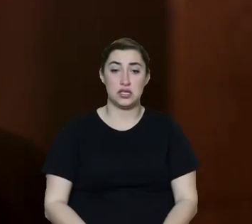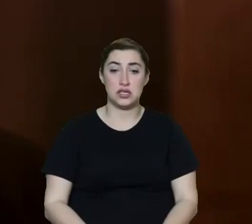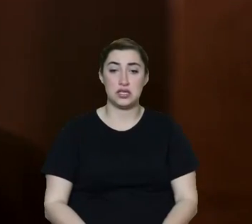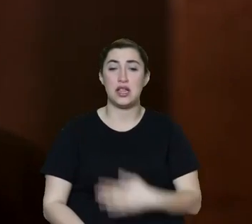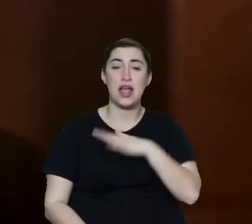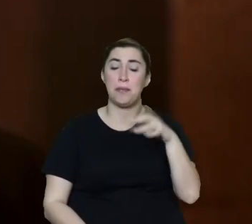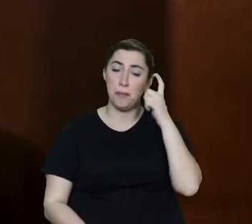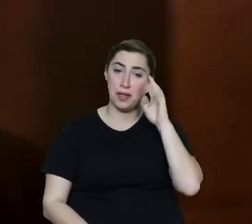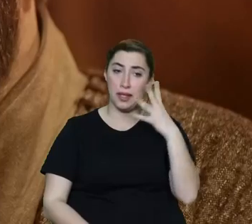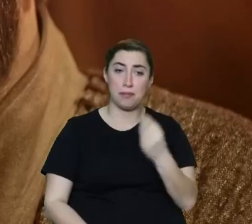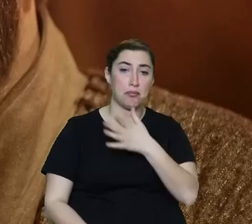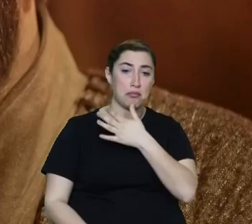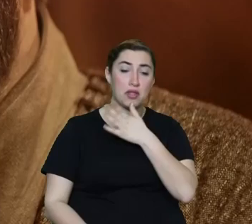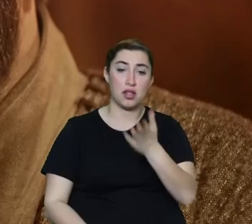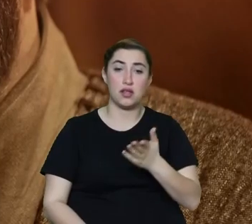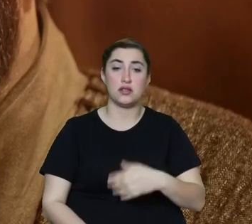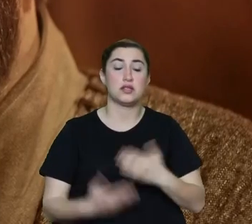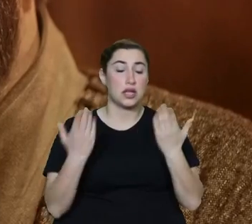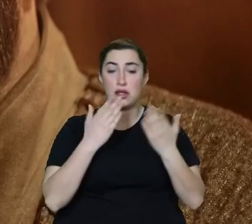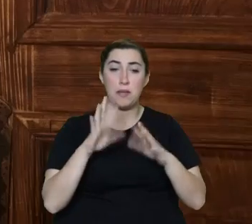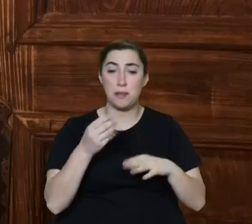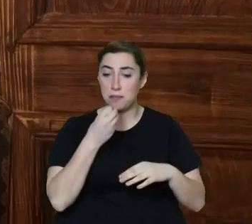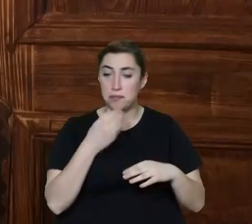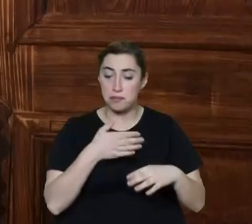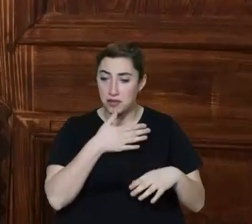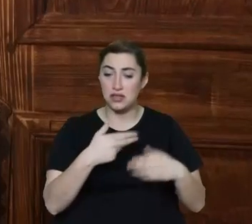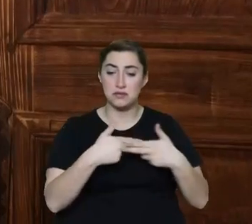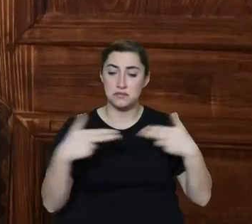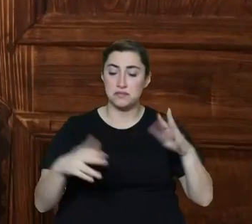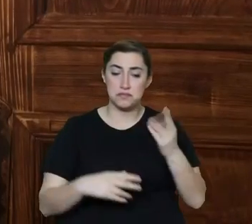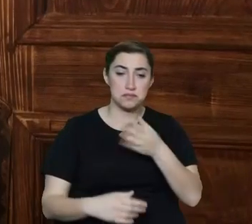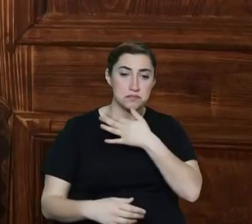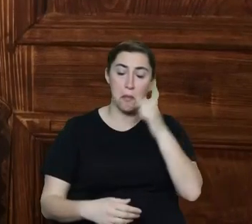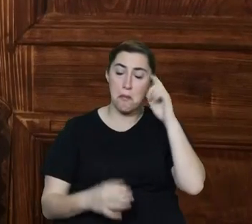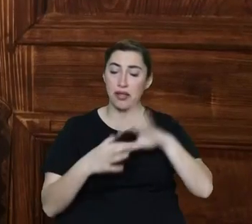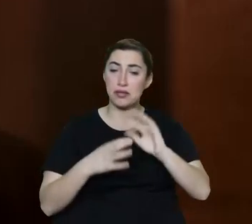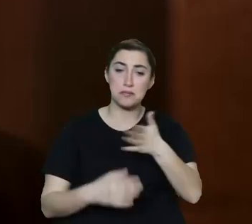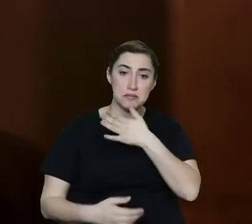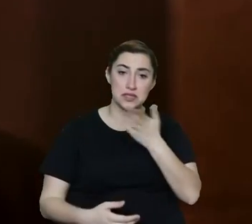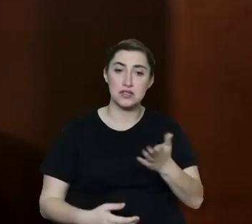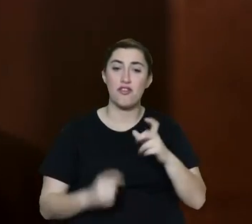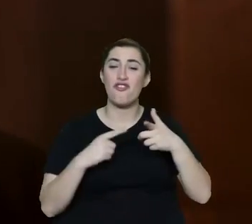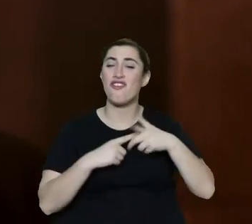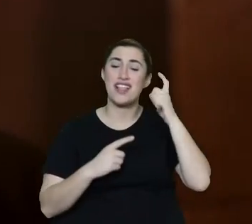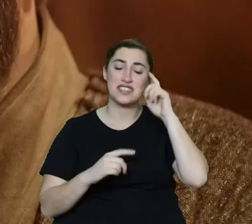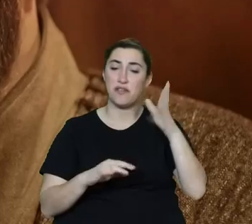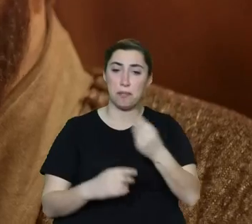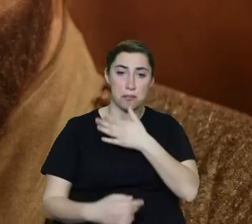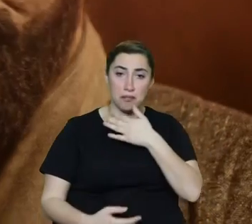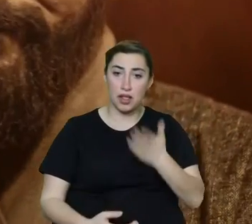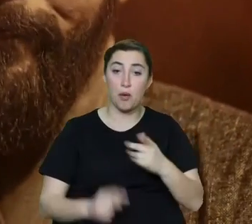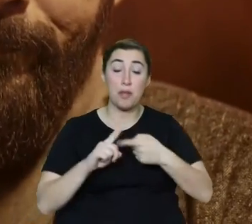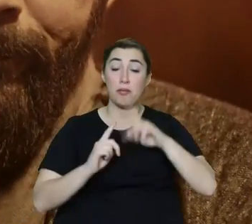Her türlü ilmi bilirsin, hadis bilirsin, fıkıh bilirsin, mantık bilirsin, felsefe